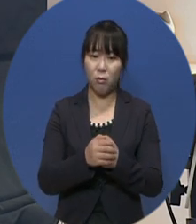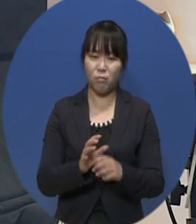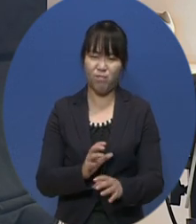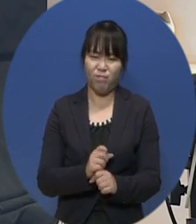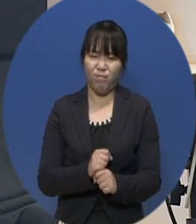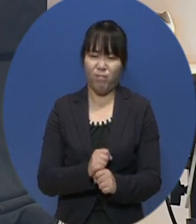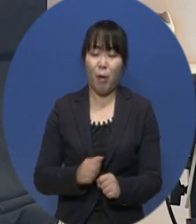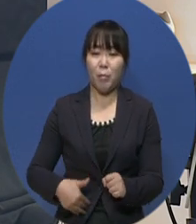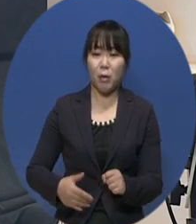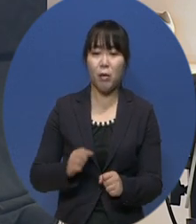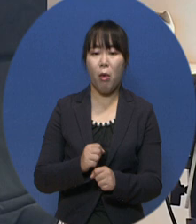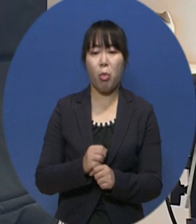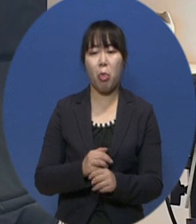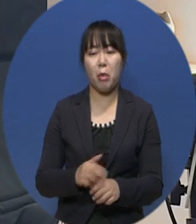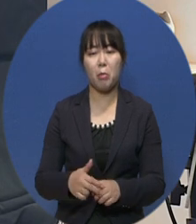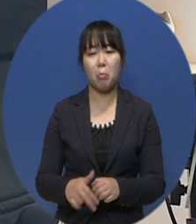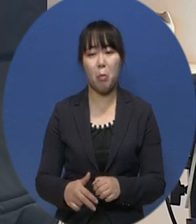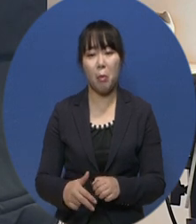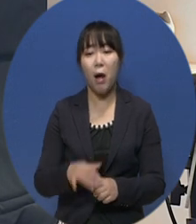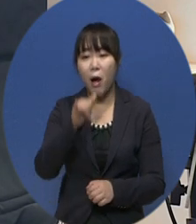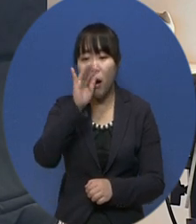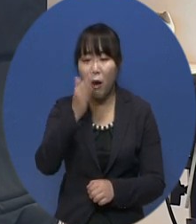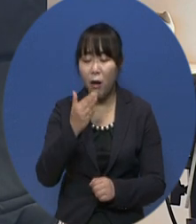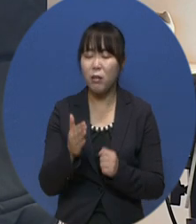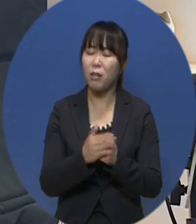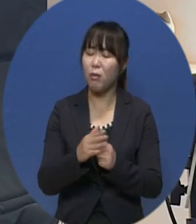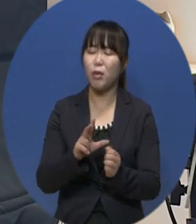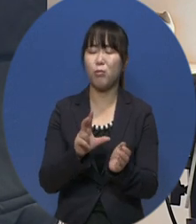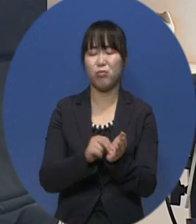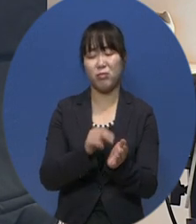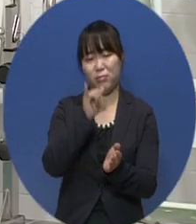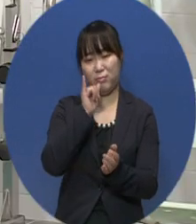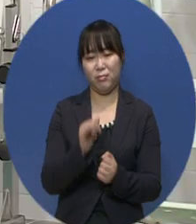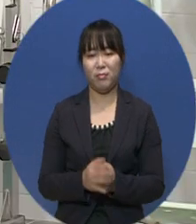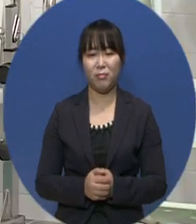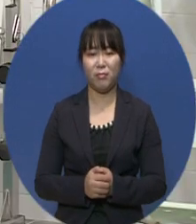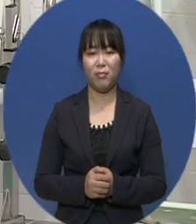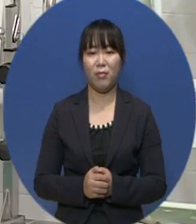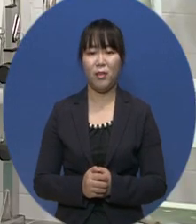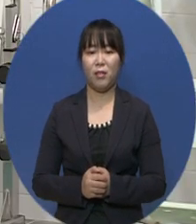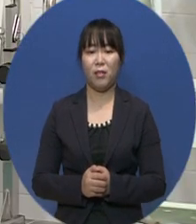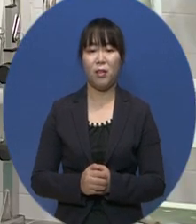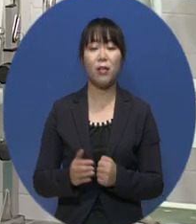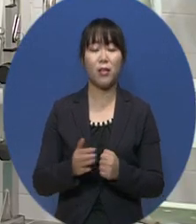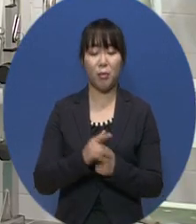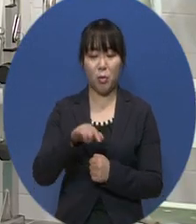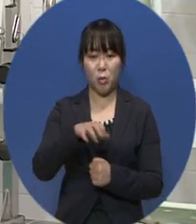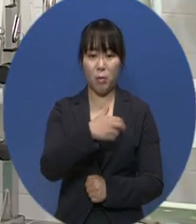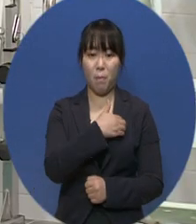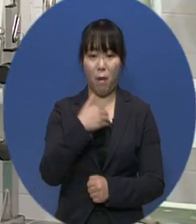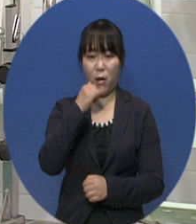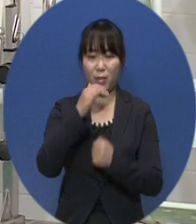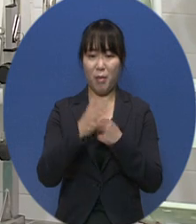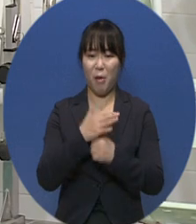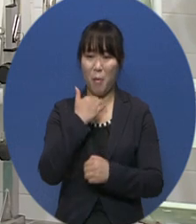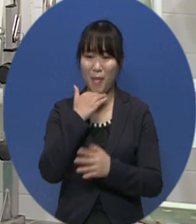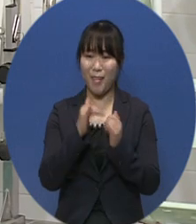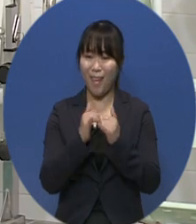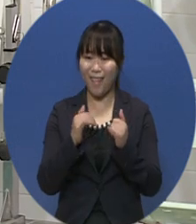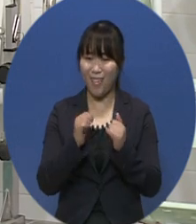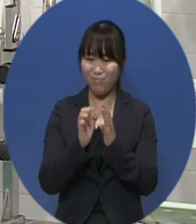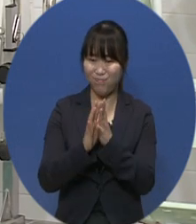때 열어주니까 실금이 생기고 이제 네. 그런 어려움들이 많이 있죠. 아 그래서 거기는 이제 만족도가 높아서 지금 네. 대기가 많다. 네.